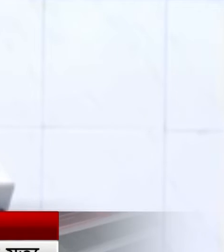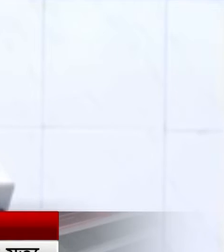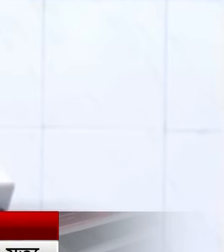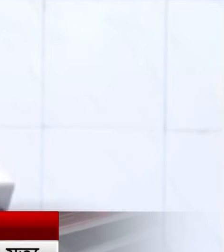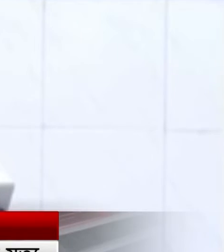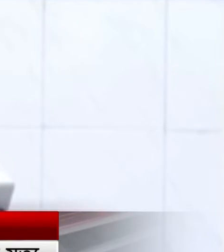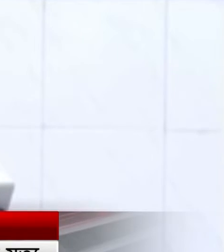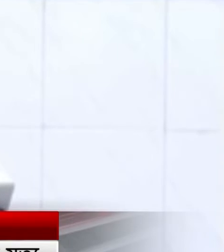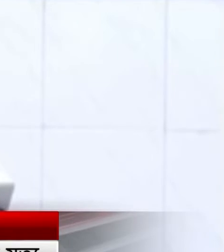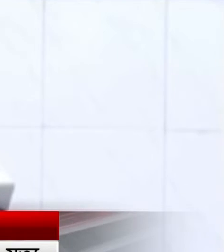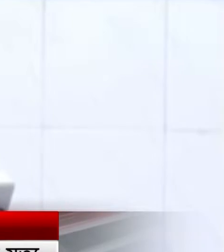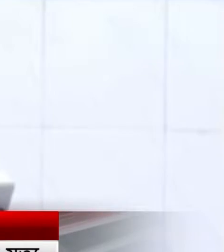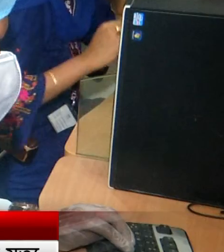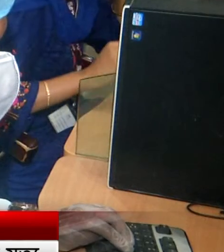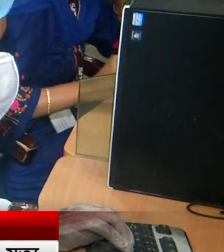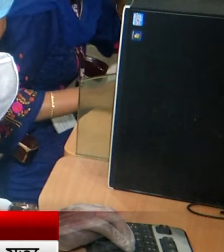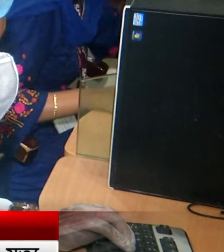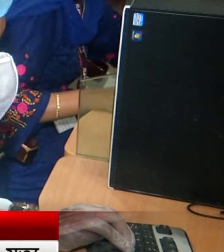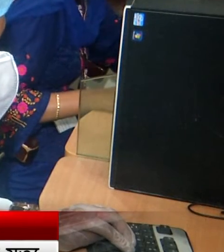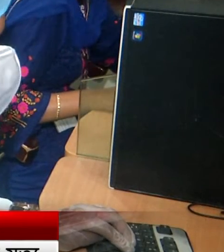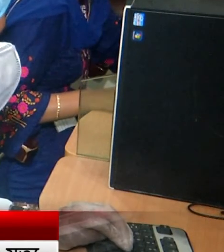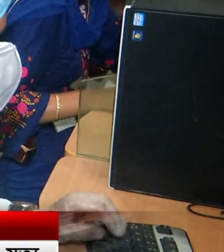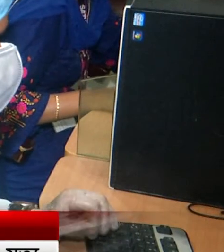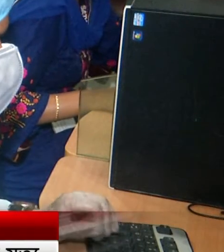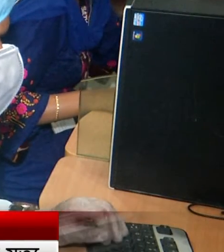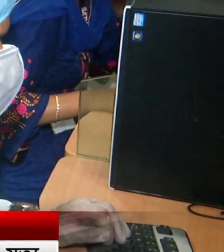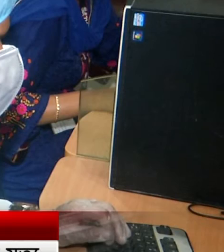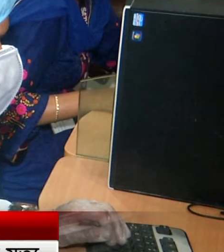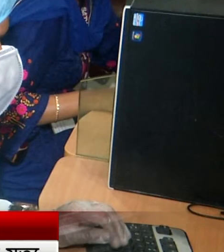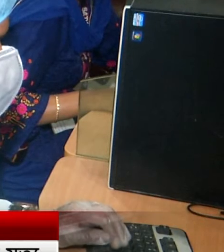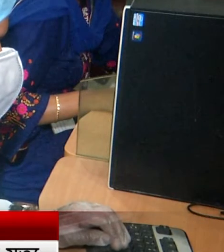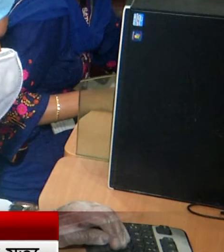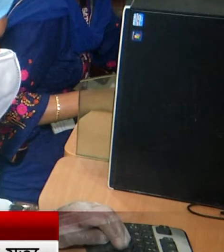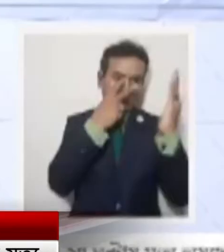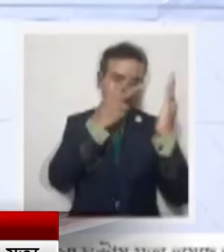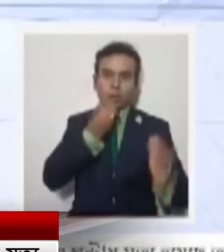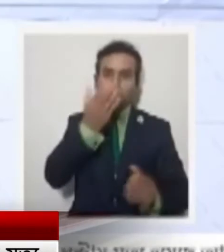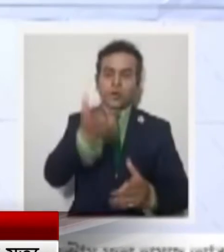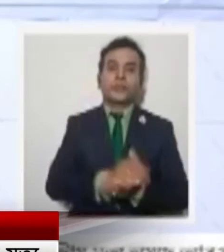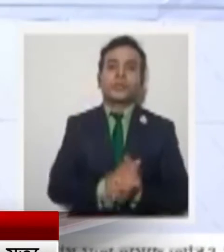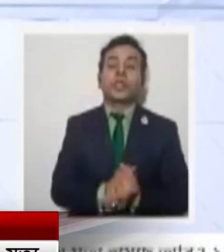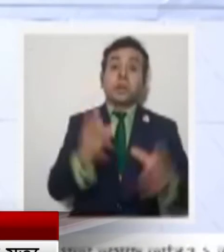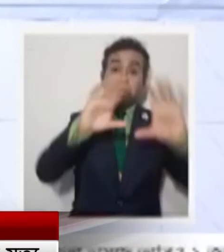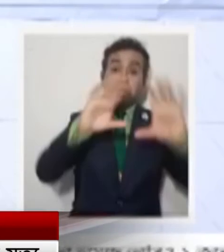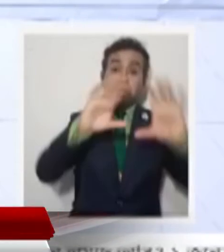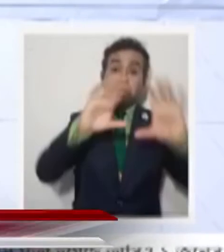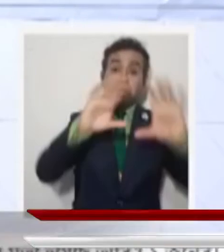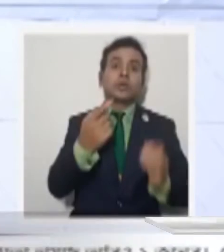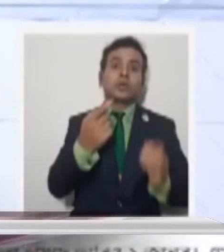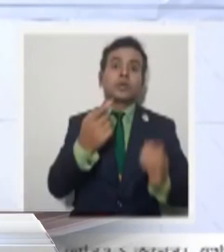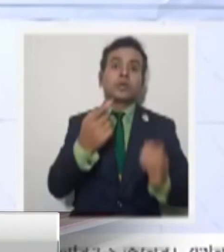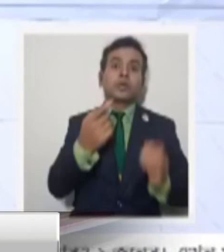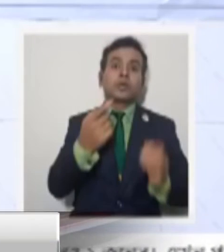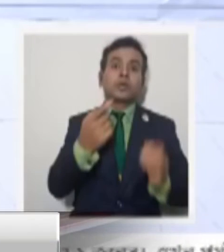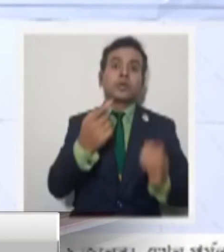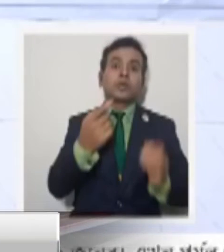আমাদের চিকিৎসা সেবা নিতে পারেন। বৈশ্বিক পরিস্থিতি তুলে ধরে নিজেদের অবস্থানও জানান এই স্বাস্থ্য বিশেষজ্ঞ। বিশ্ব পরিস্থিতিতে যেটা